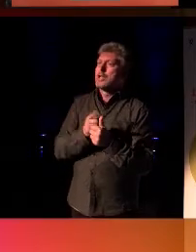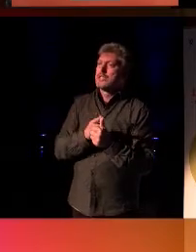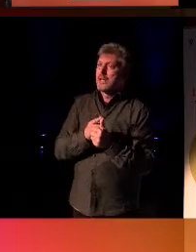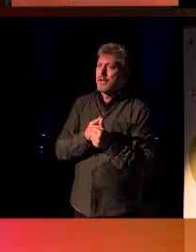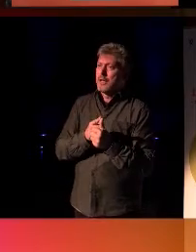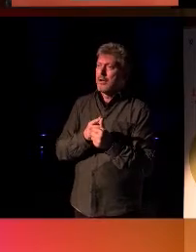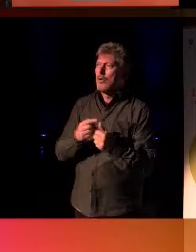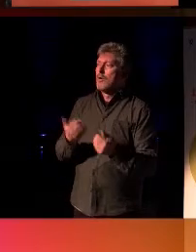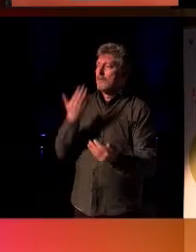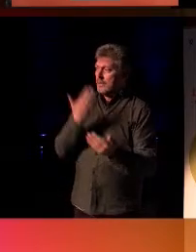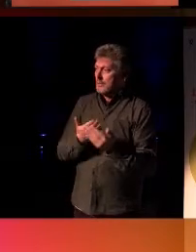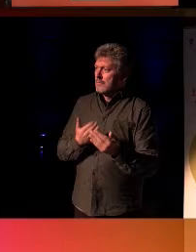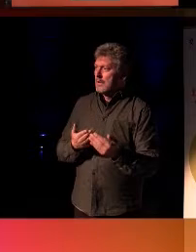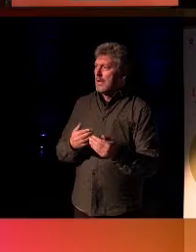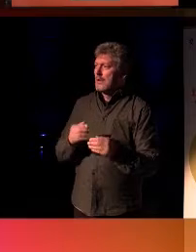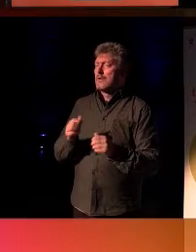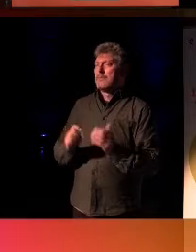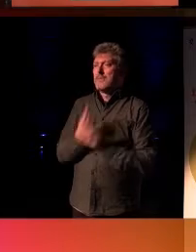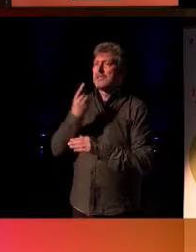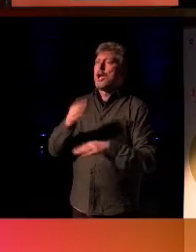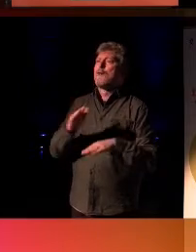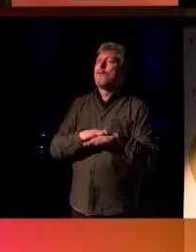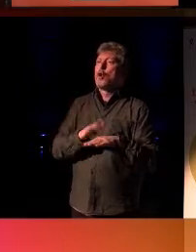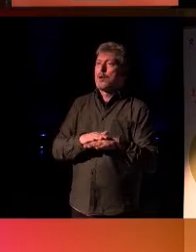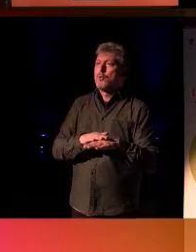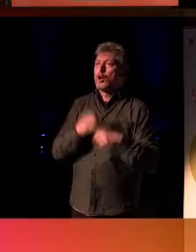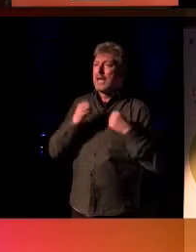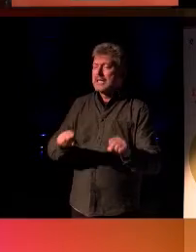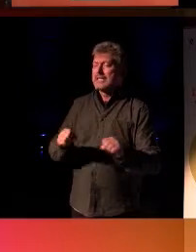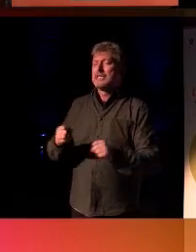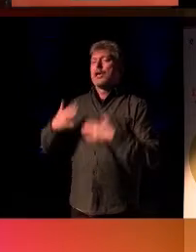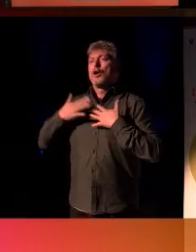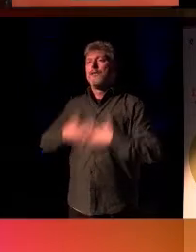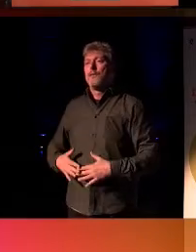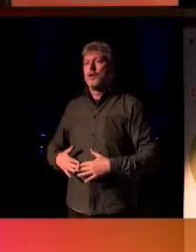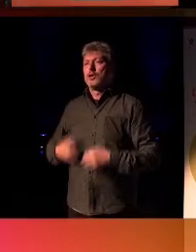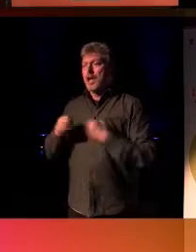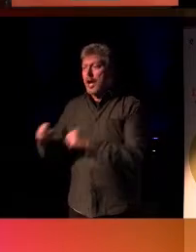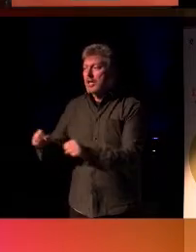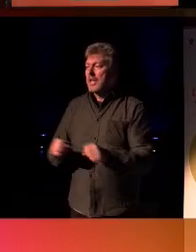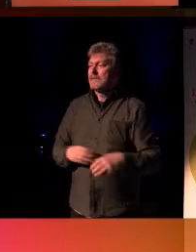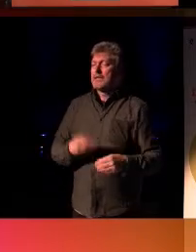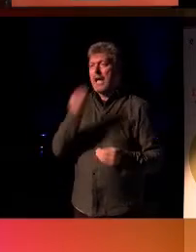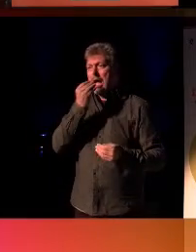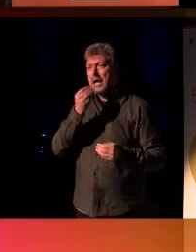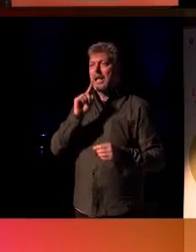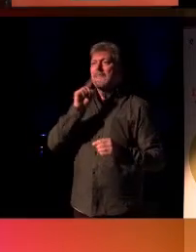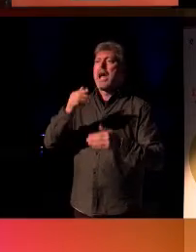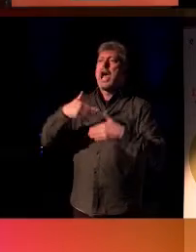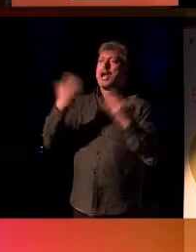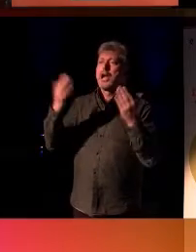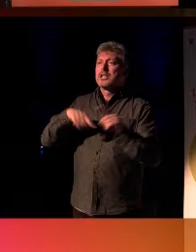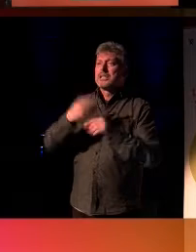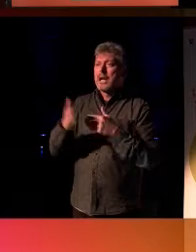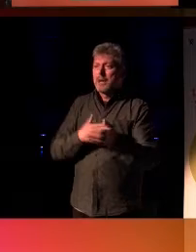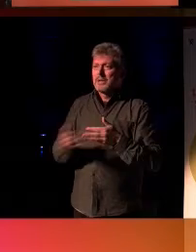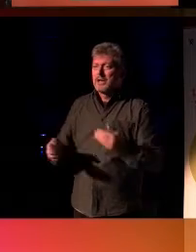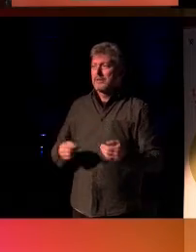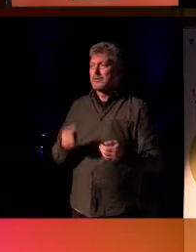man forsterker den forebyggende innsatsen. Fysisk aktivitet, ernæring, hverdagsrehabilitering,